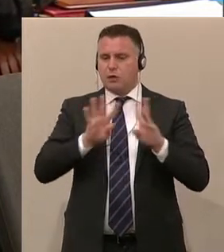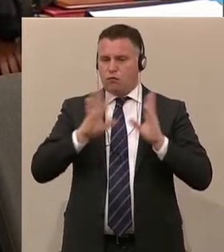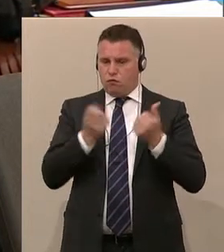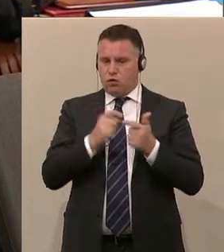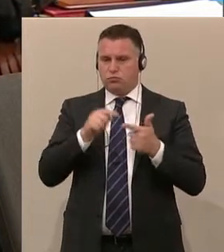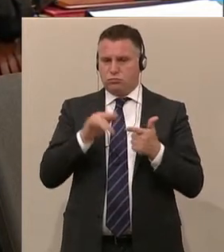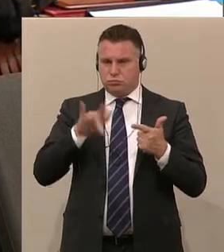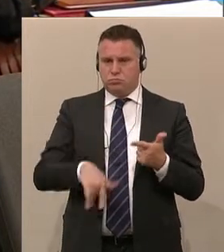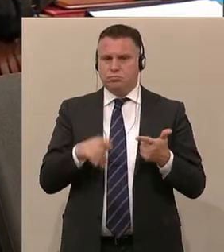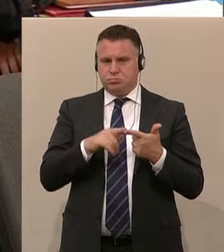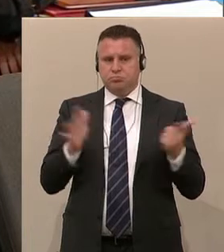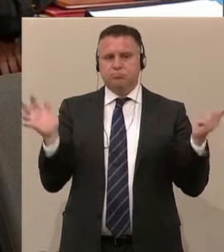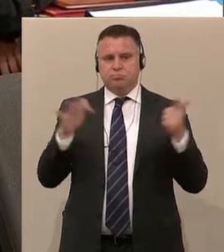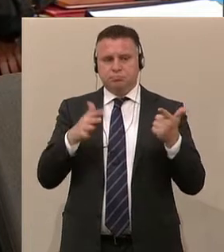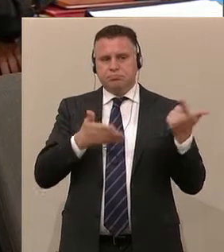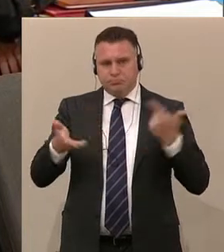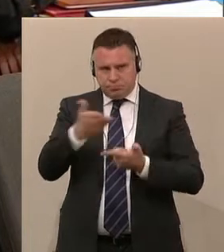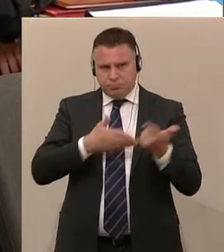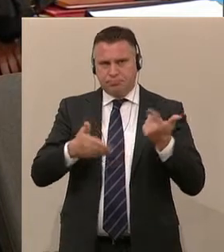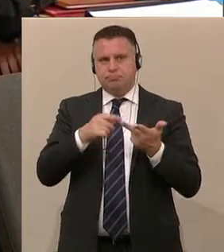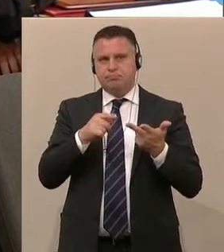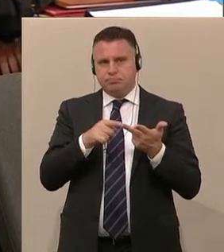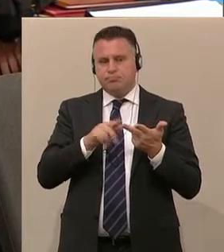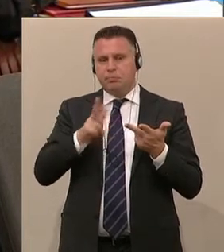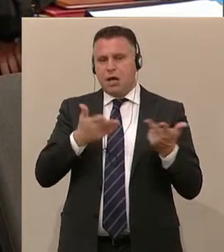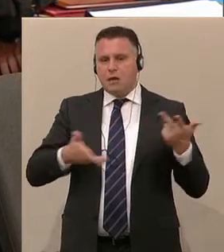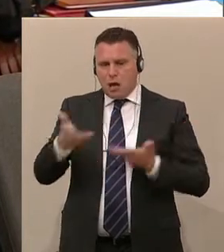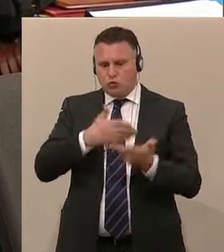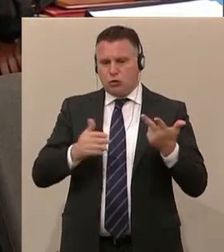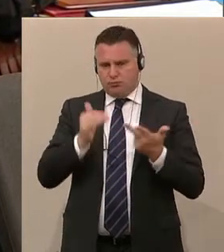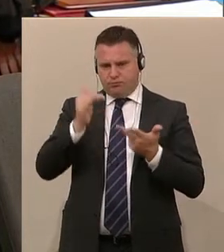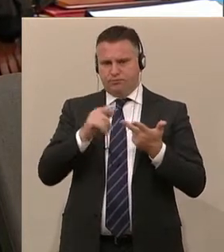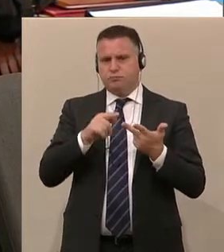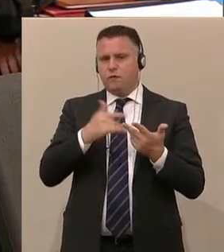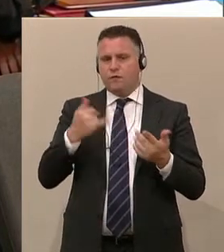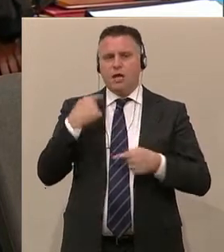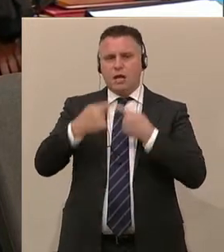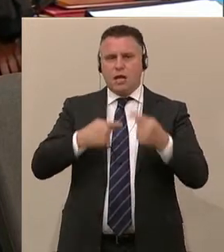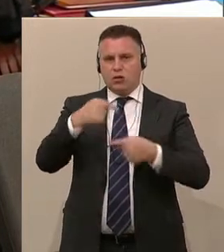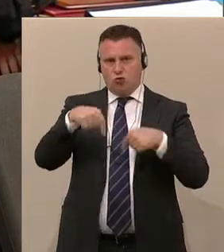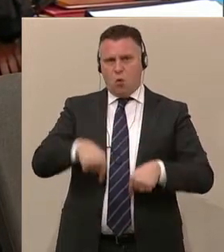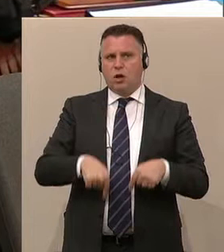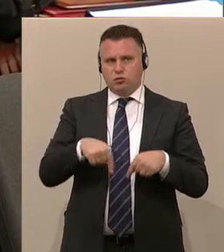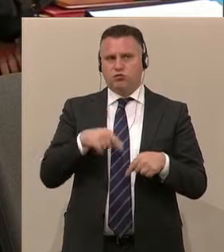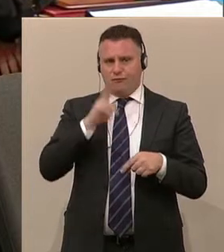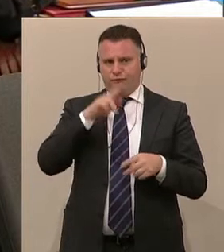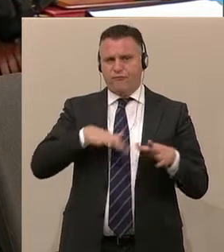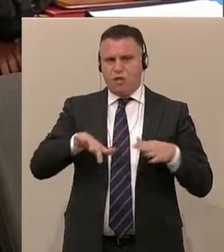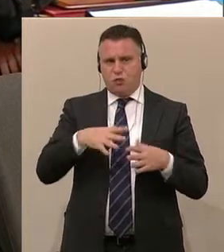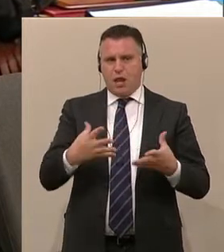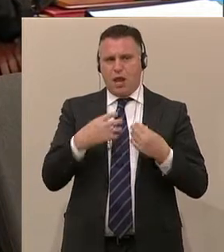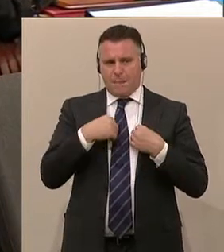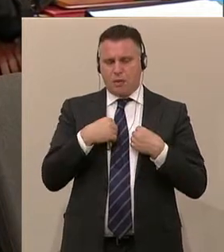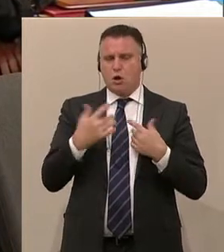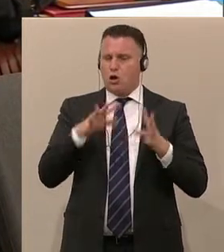Expertenworkshop, ein Heritage Impact Assessment und eine Advisory Mission zum Historischen Weltkulturerbezentrum Wien. Die Durchführung hat begonnen